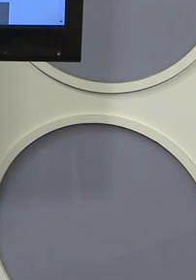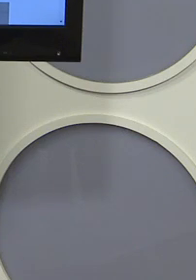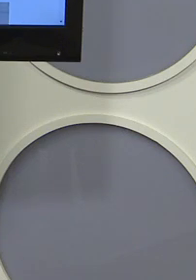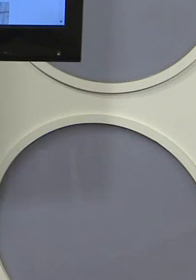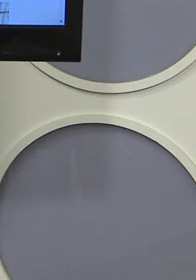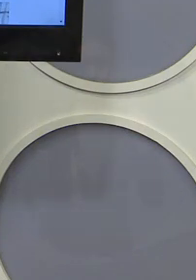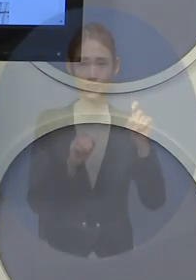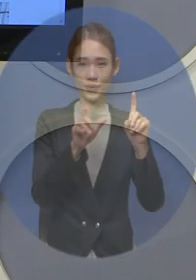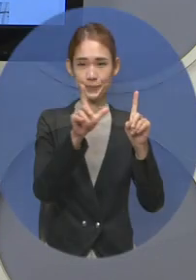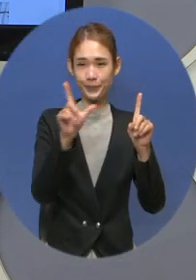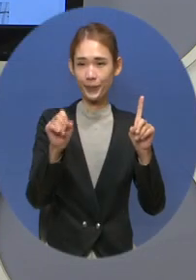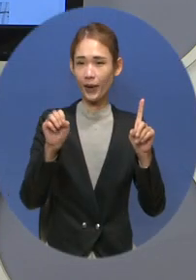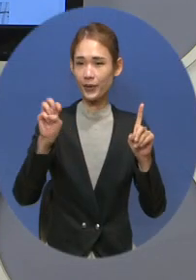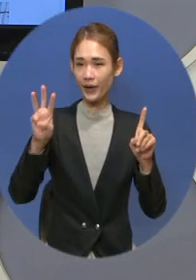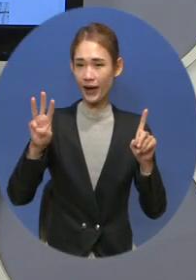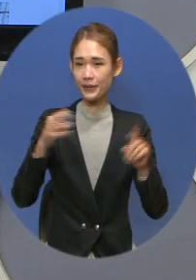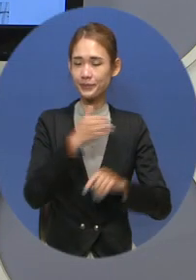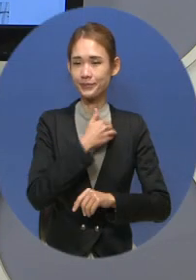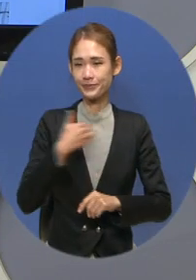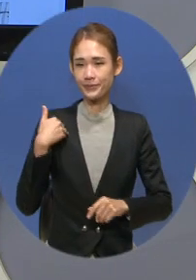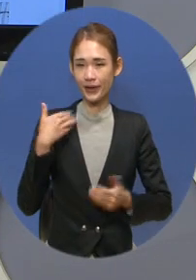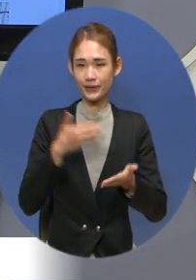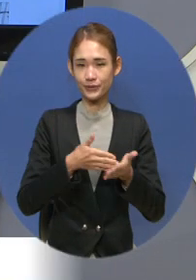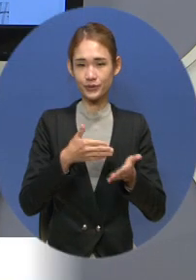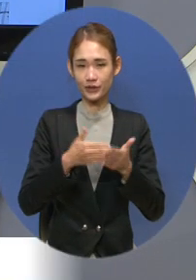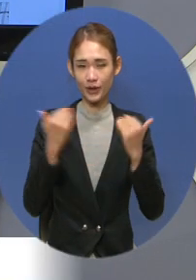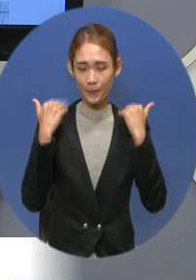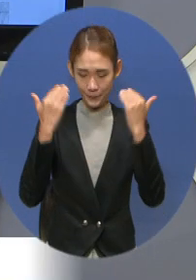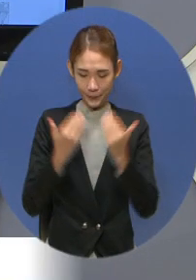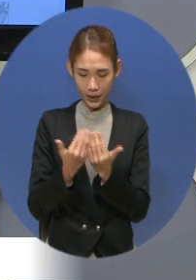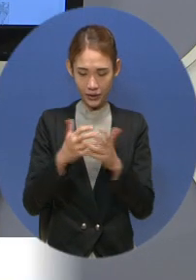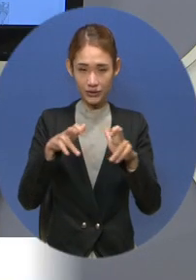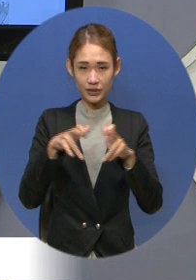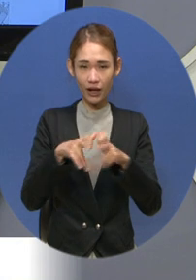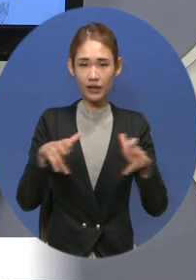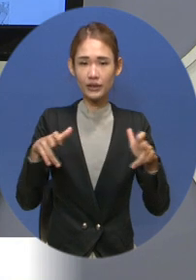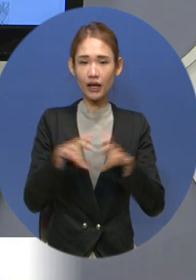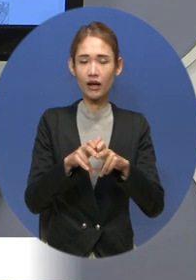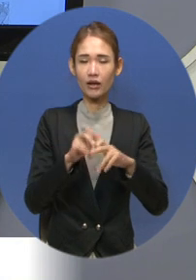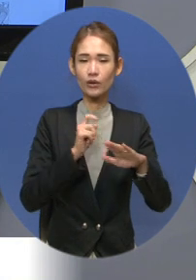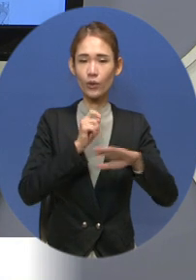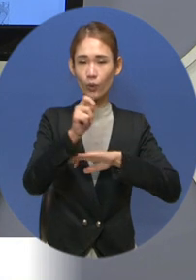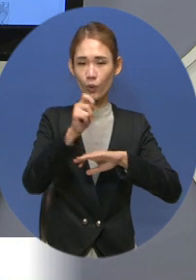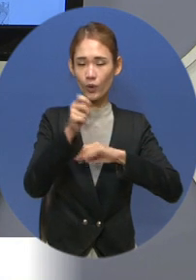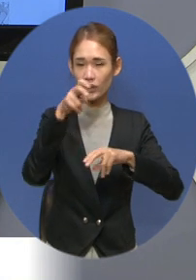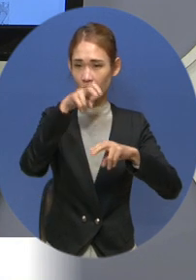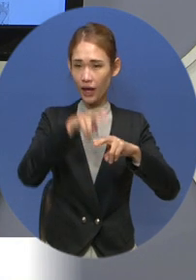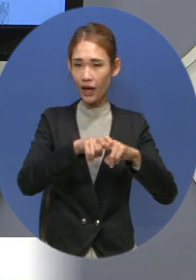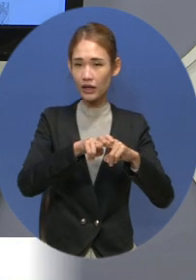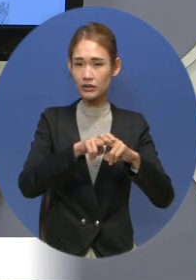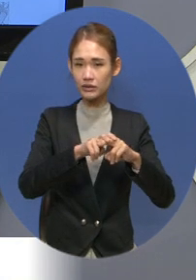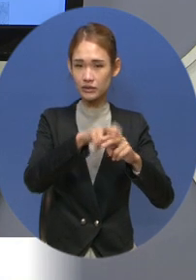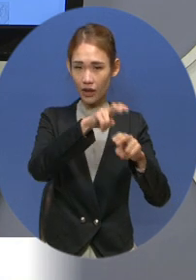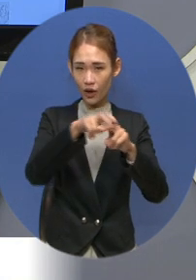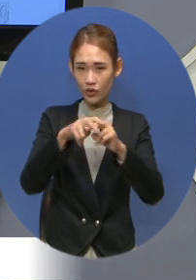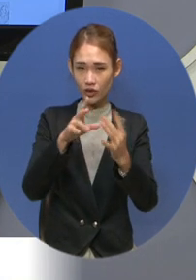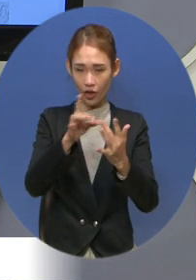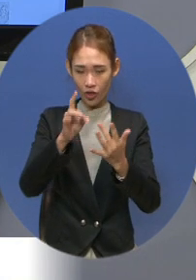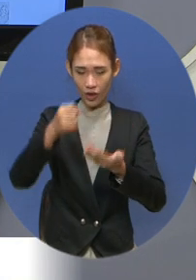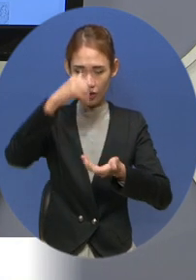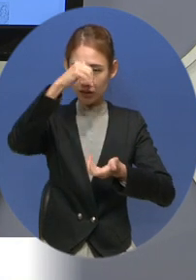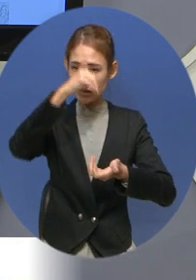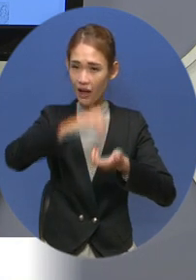11월 3일 만 말아 놓습니다 발달장애인 을 장애인 콜택시 좌석 선택권을 제안은 사건에 대한